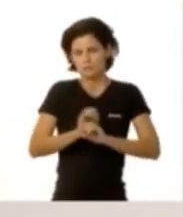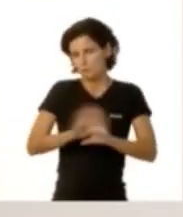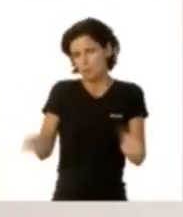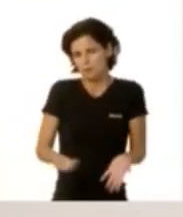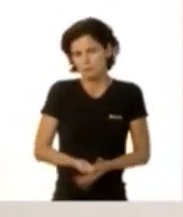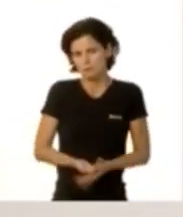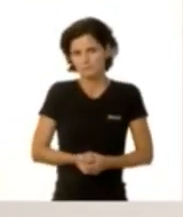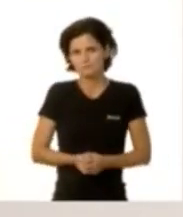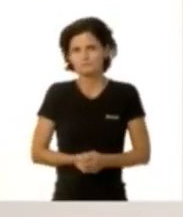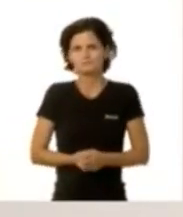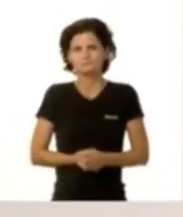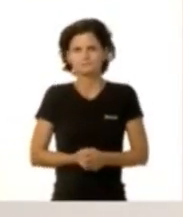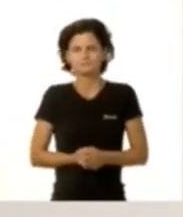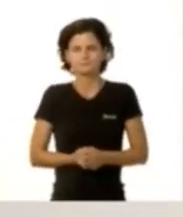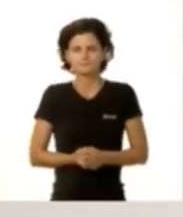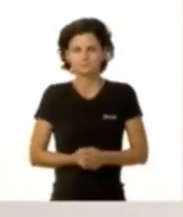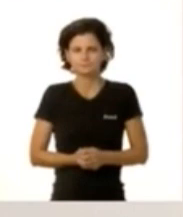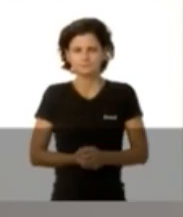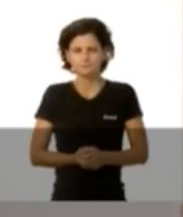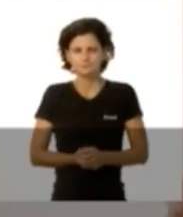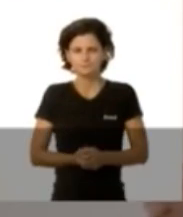I